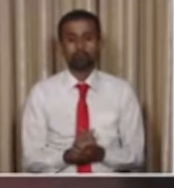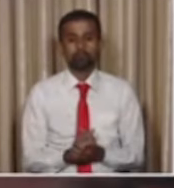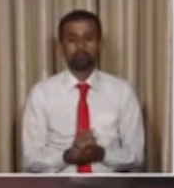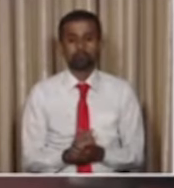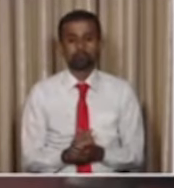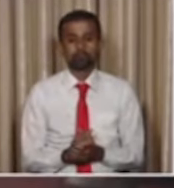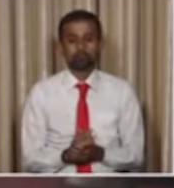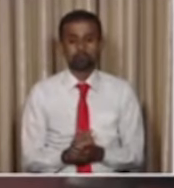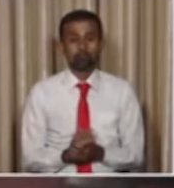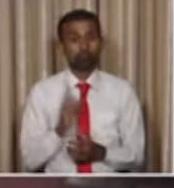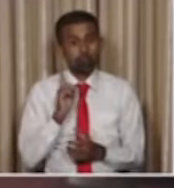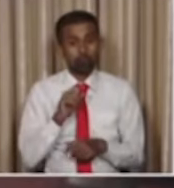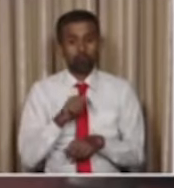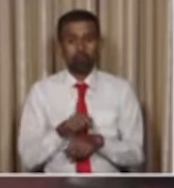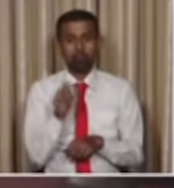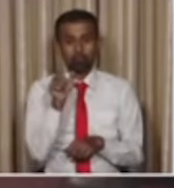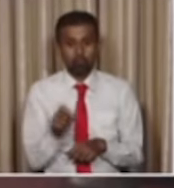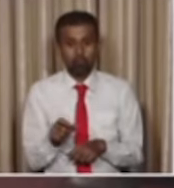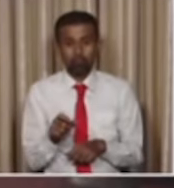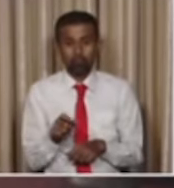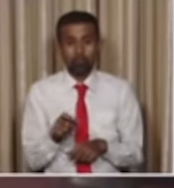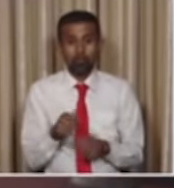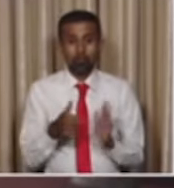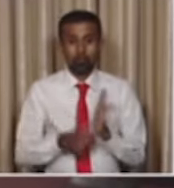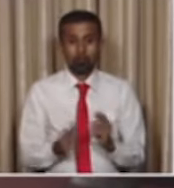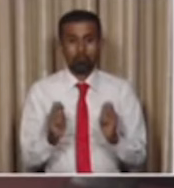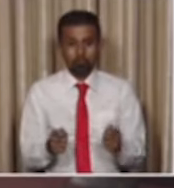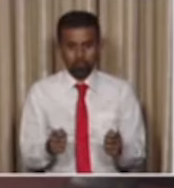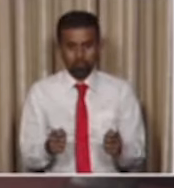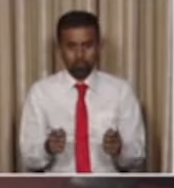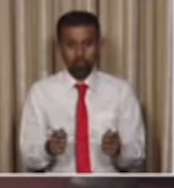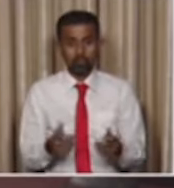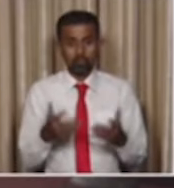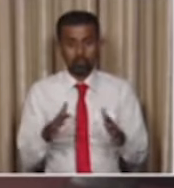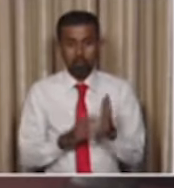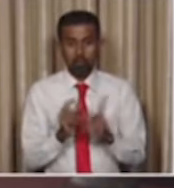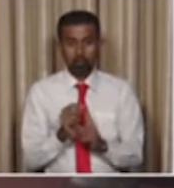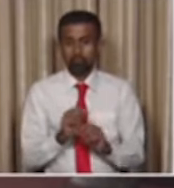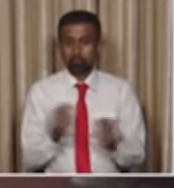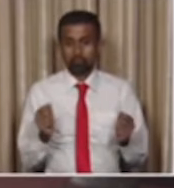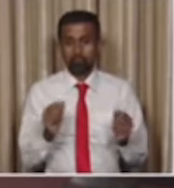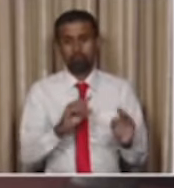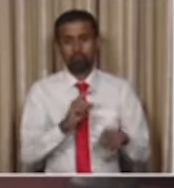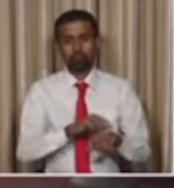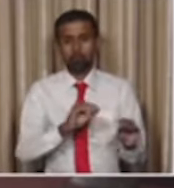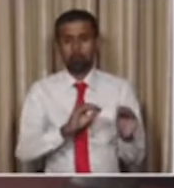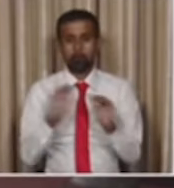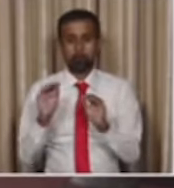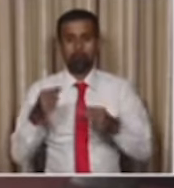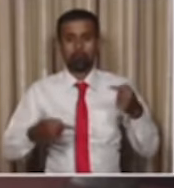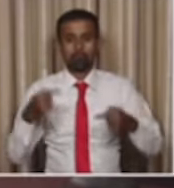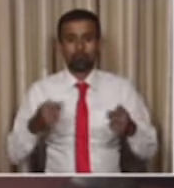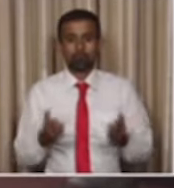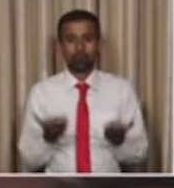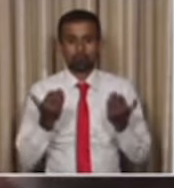කරුවන්ත. ඒ වෙලාවේ ඔබතුමාට තිබුණේ සභාව පනත ඉදිරිපත් කරන්න. පනත ඉදිරිපත් කරන්න අමාත්‍යවරයෙක් නැත්නම් සභාව කල් තියලා කල් තබී විවාදෙ පටන්